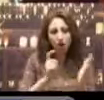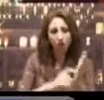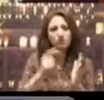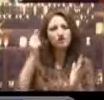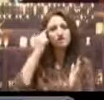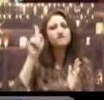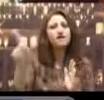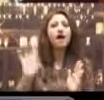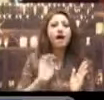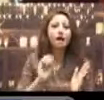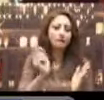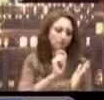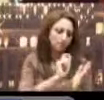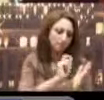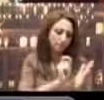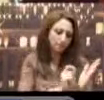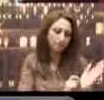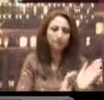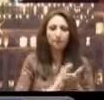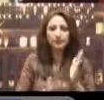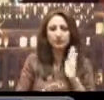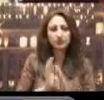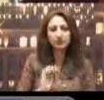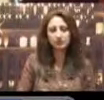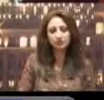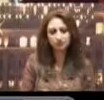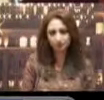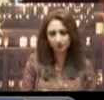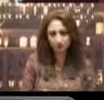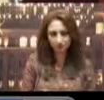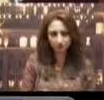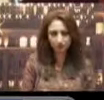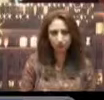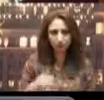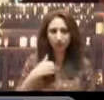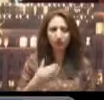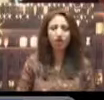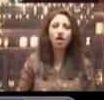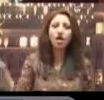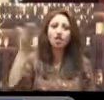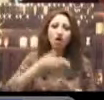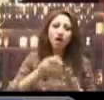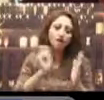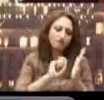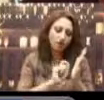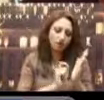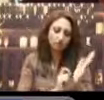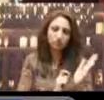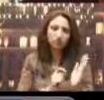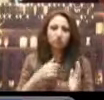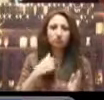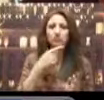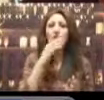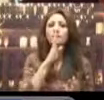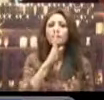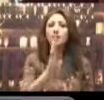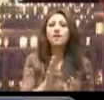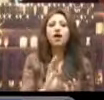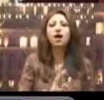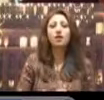وصريح يعني، وكتبوا لنا بند. فقلت لهم اوكي. انا كمان اضافه الى ده ساعات ما بكتبش، بس انا ما يعني عشان ابقى صريح معاك للاخر